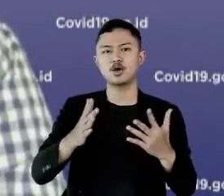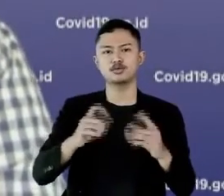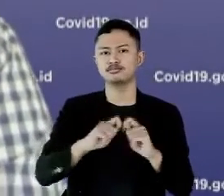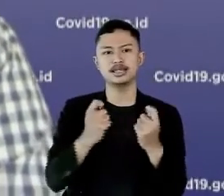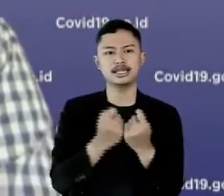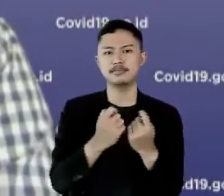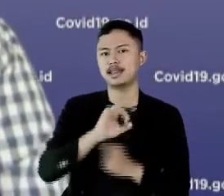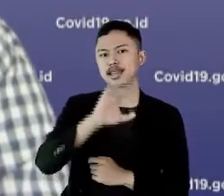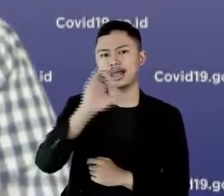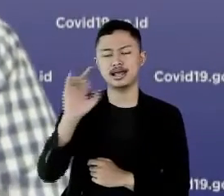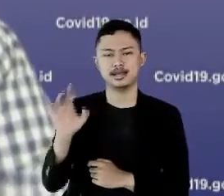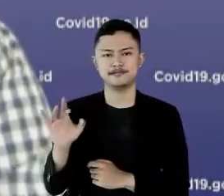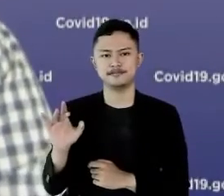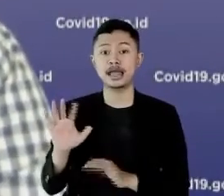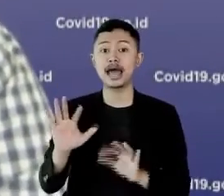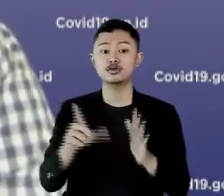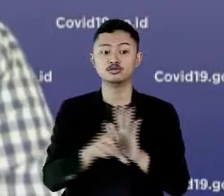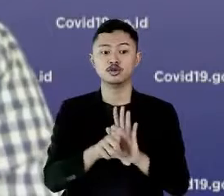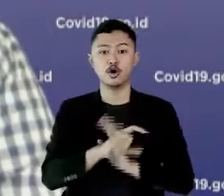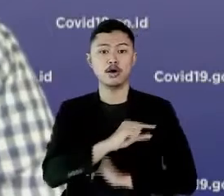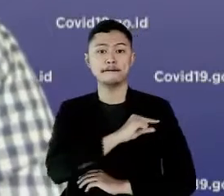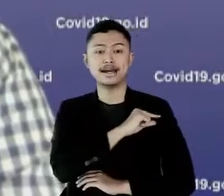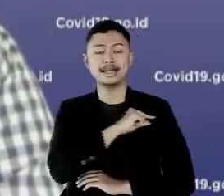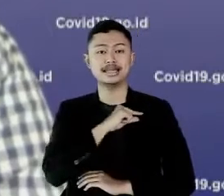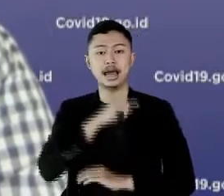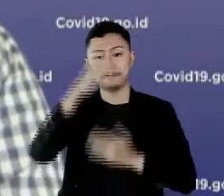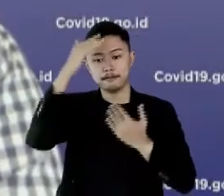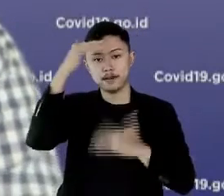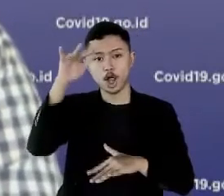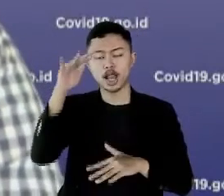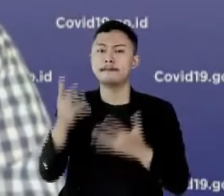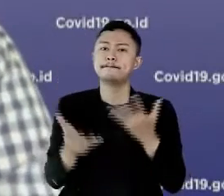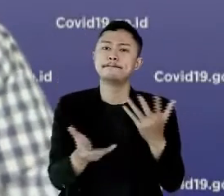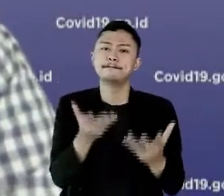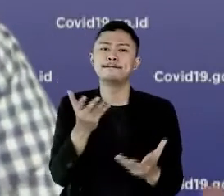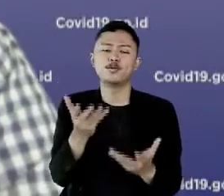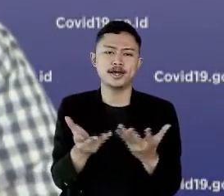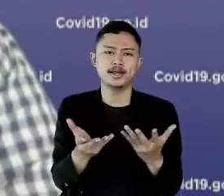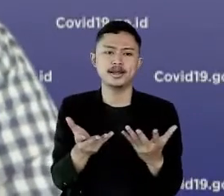kemudian pengelola ya, atau orang-orang yang memang apa